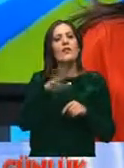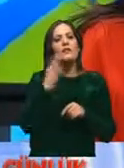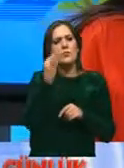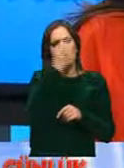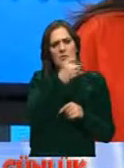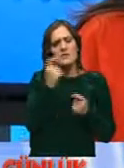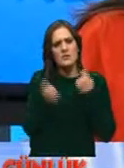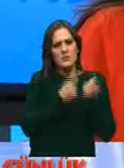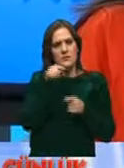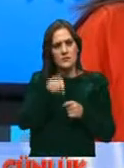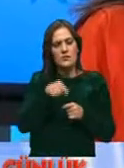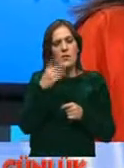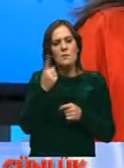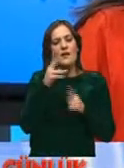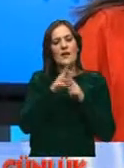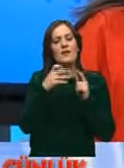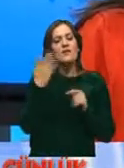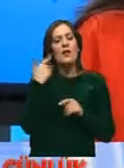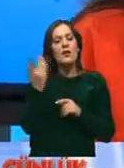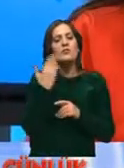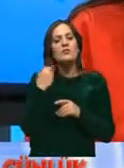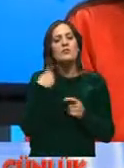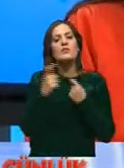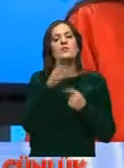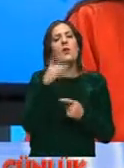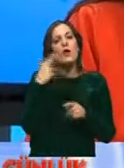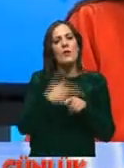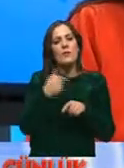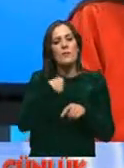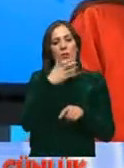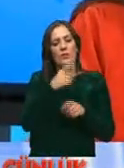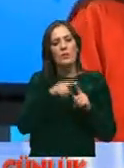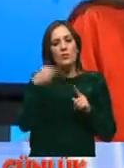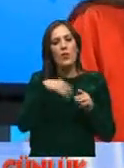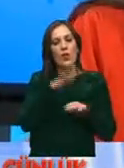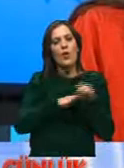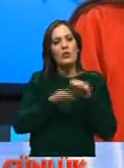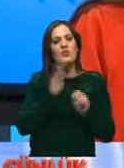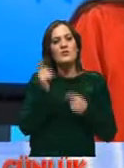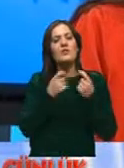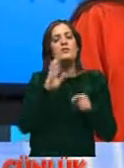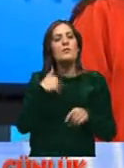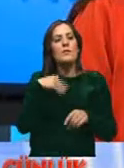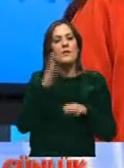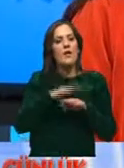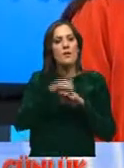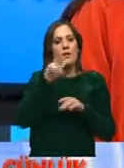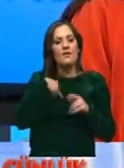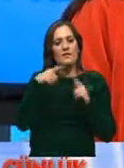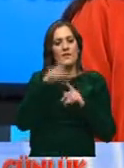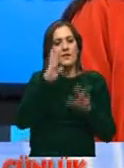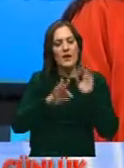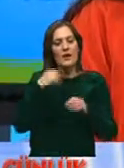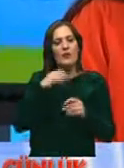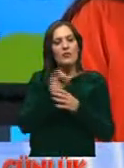basit şeyler. Eğer bir kas daha önce çalışmadıysa, mesela örneğin ben ömrüm boyunca kolumu hiç çalıştırmadım. Ne yapmam lazım? Fizik tedavi